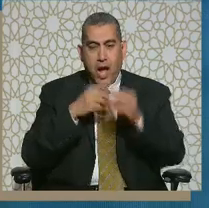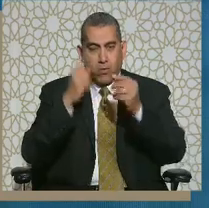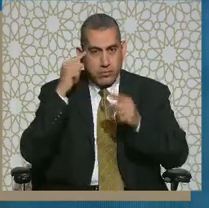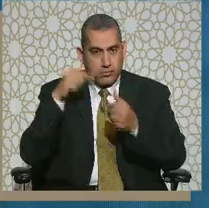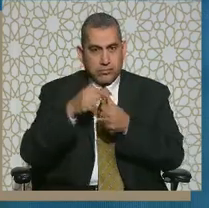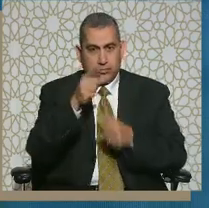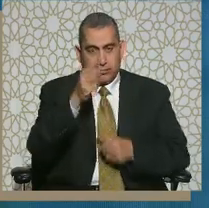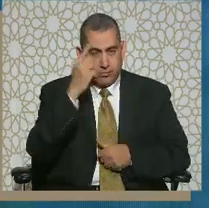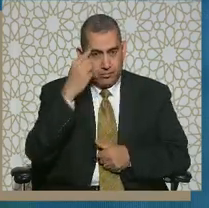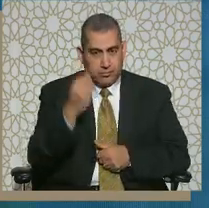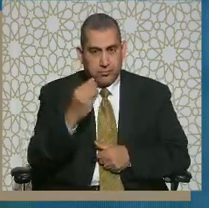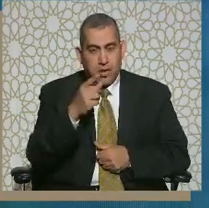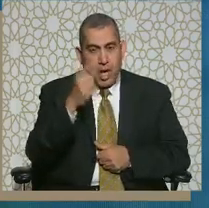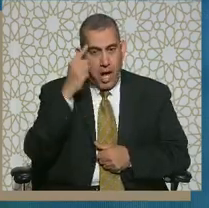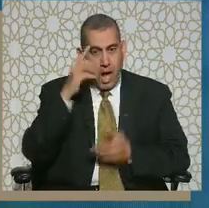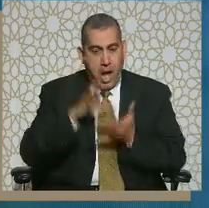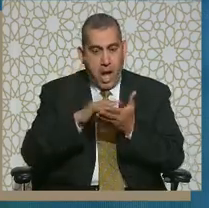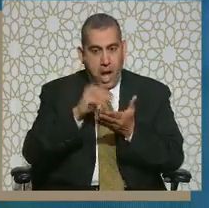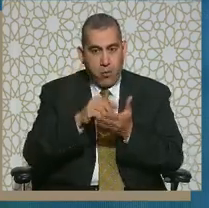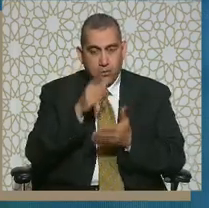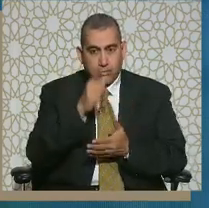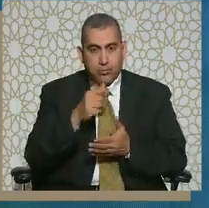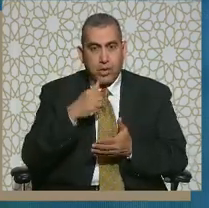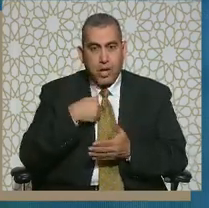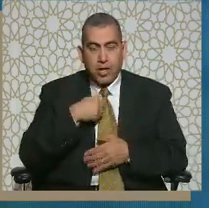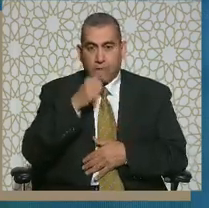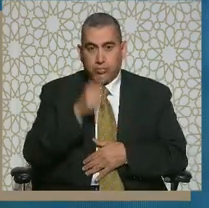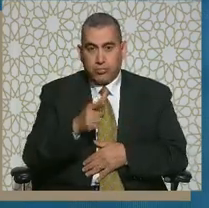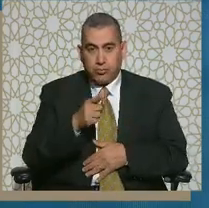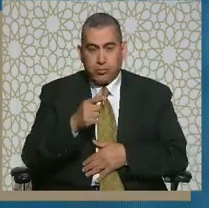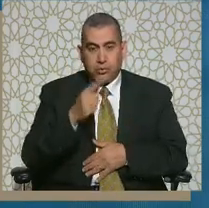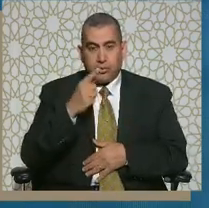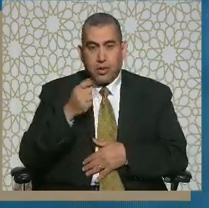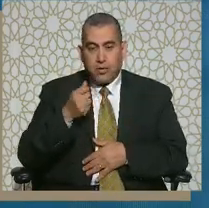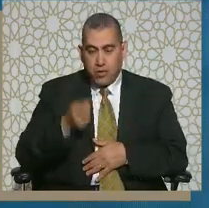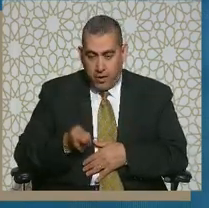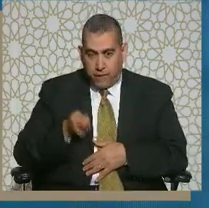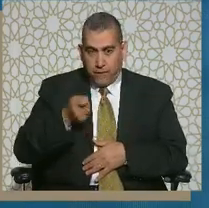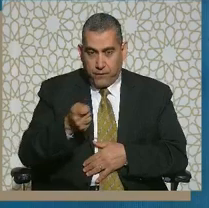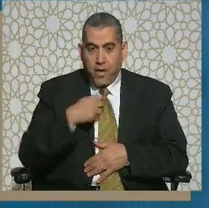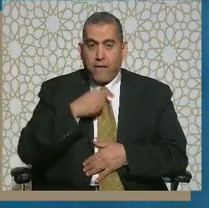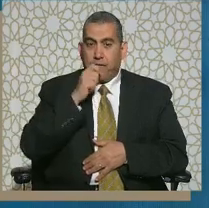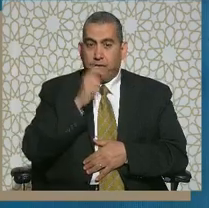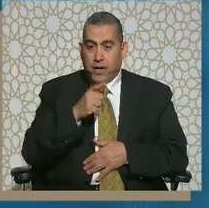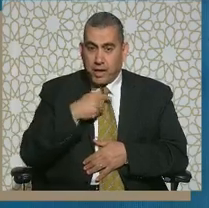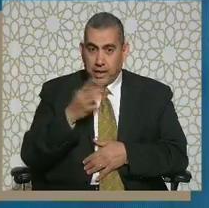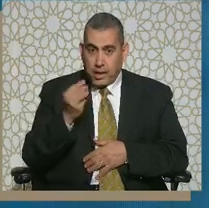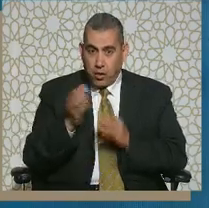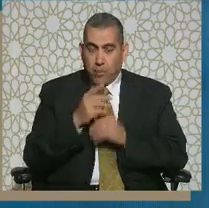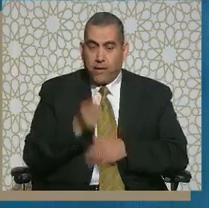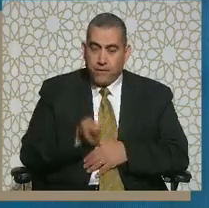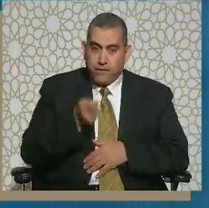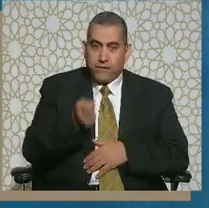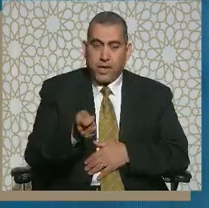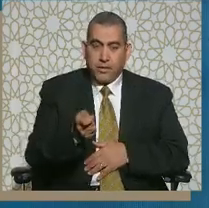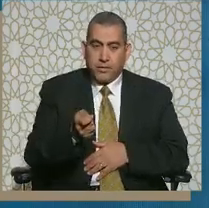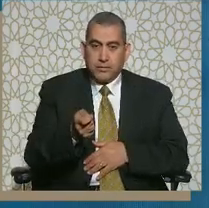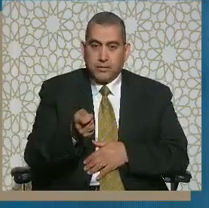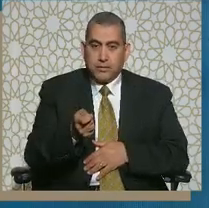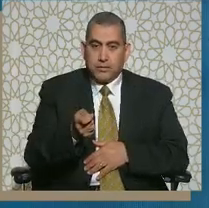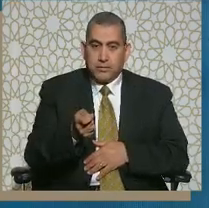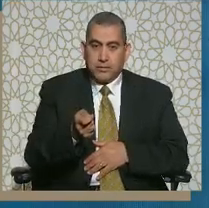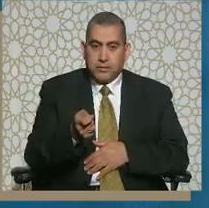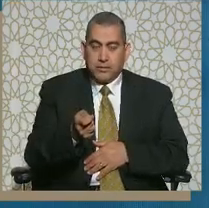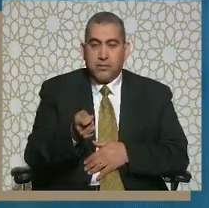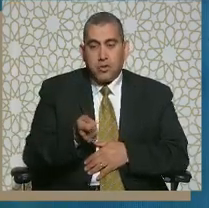معايا بس اول حاجه احنا قلنا هيطلع الايه هيطلع الفديه ب